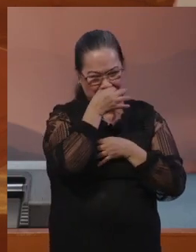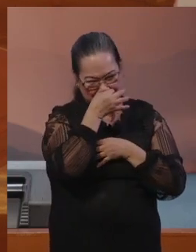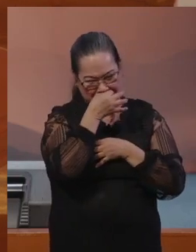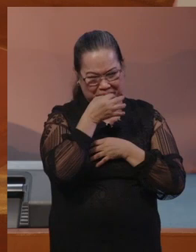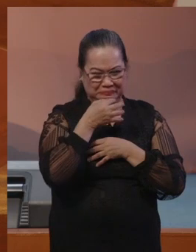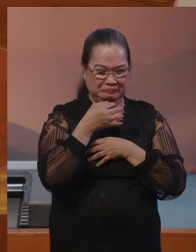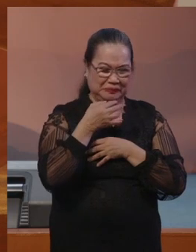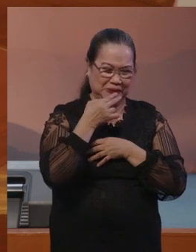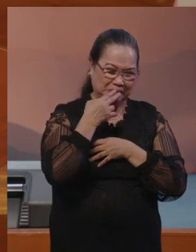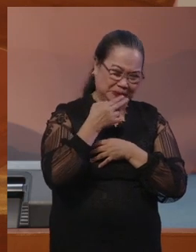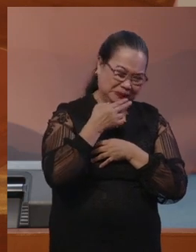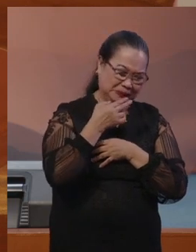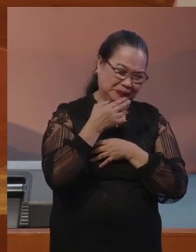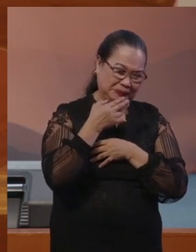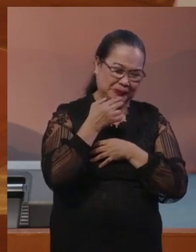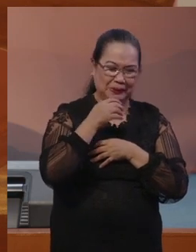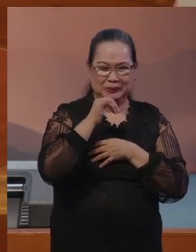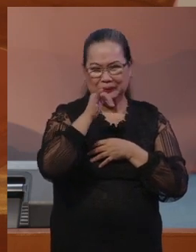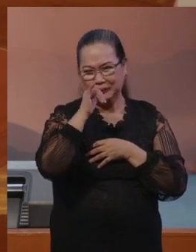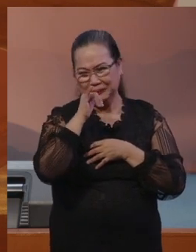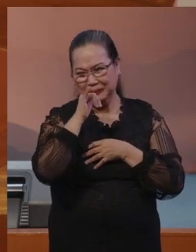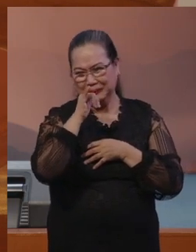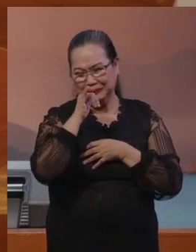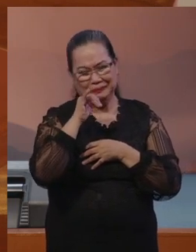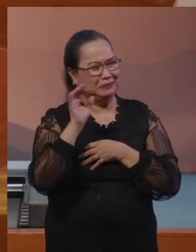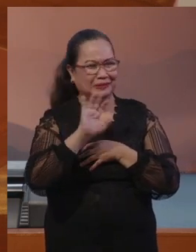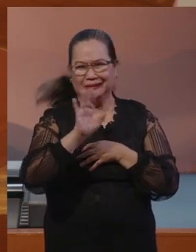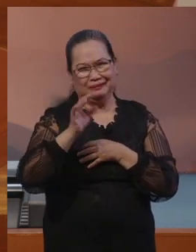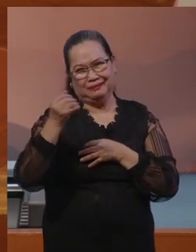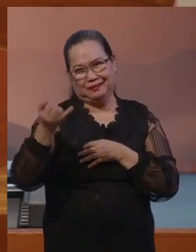Huwag na lang natin imbitahin.